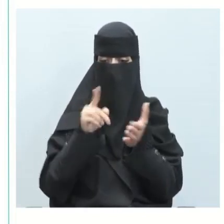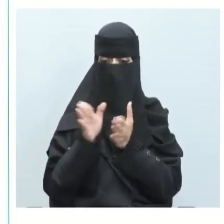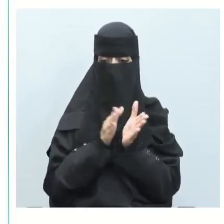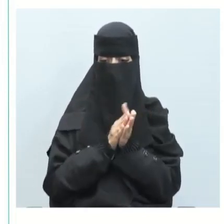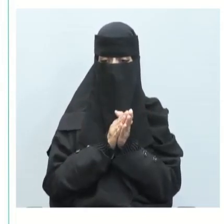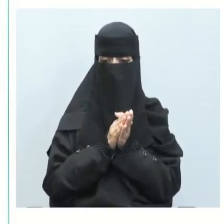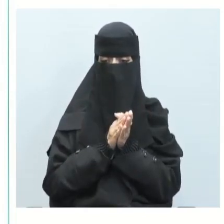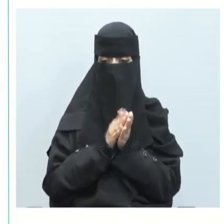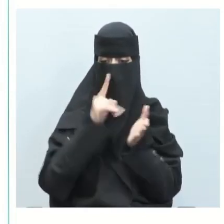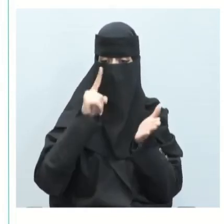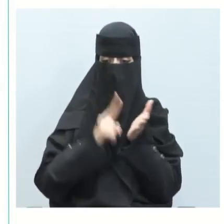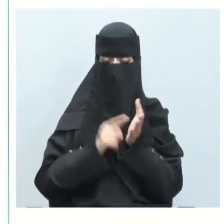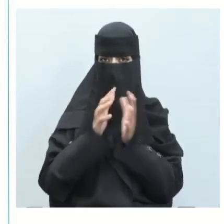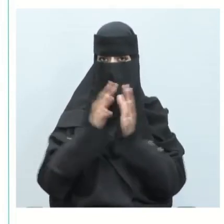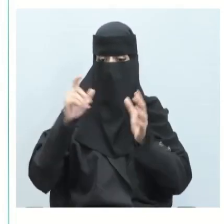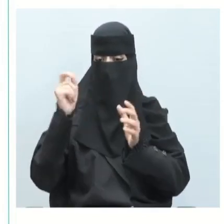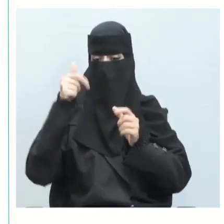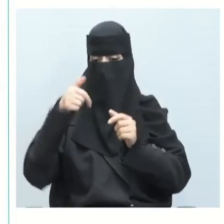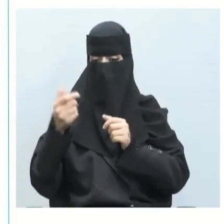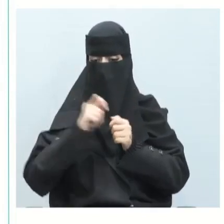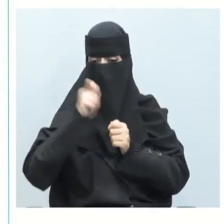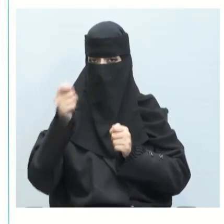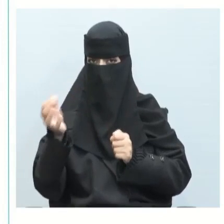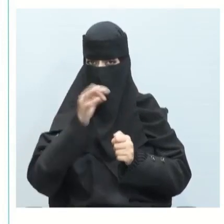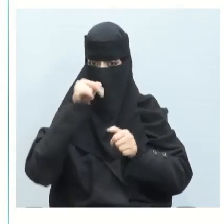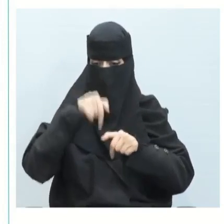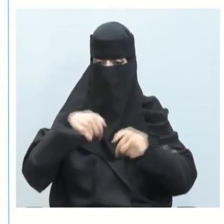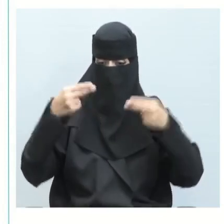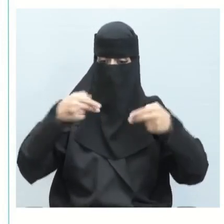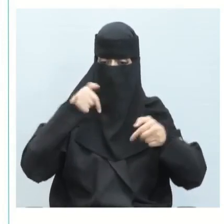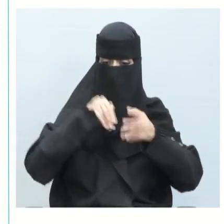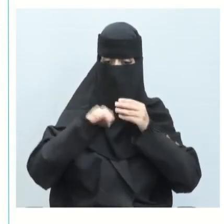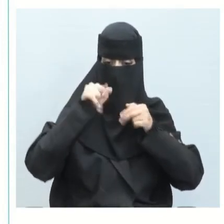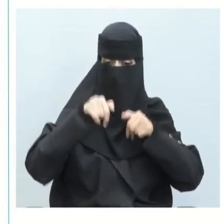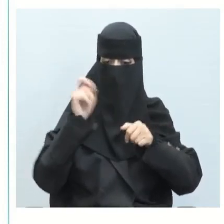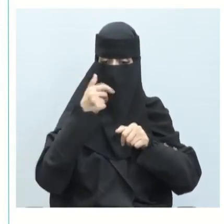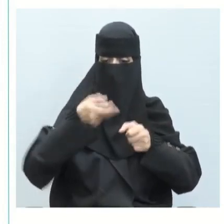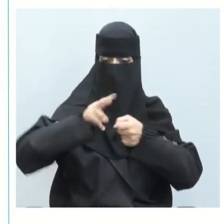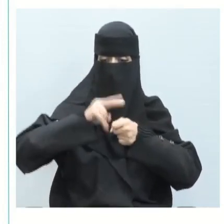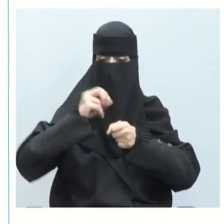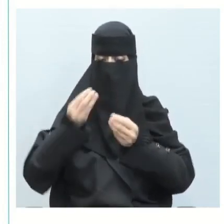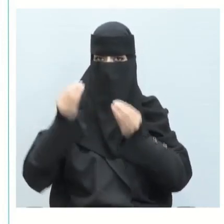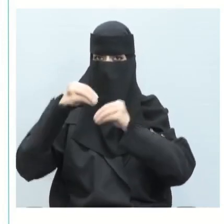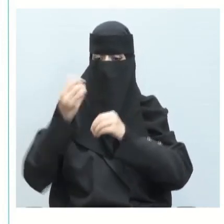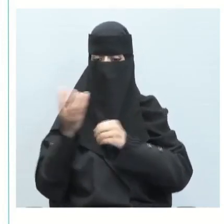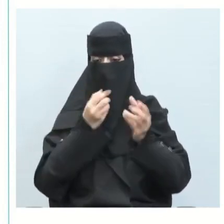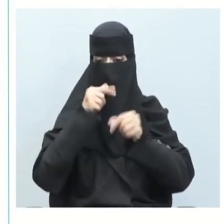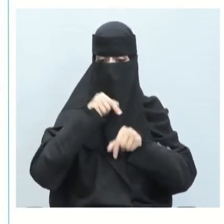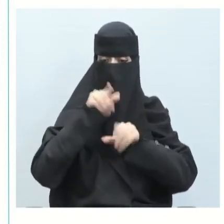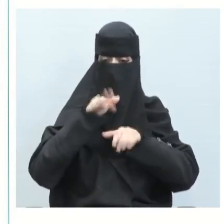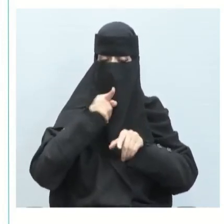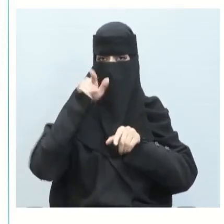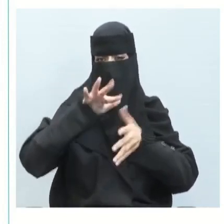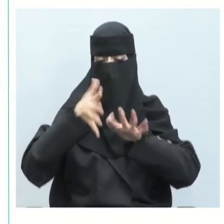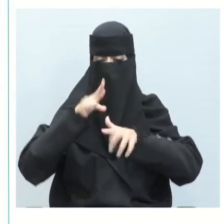الفعاليه ايضا ان تعظيم فرص الايرادات في احدى الفعاليات من خلال توفير فرص عديده لزياده الدخل يعني ان